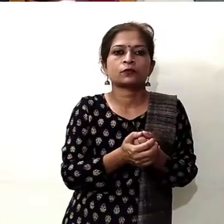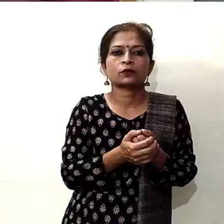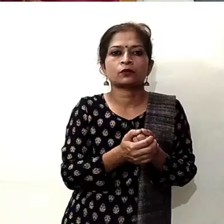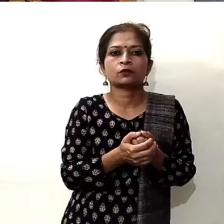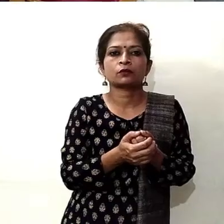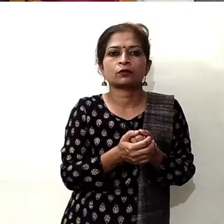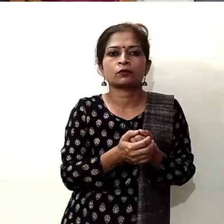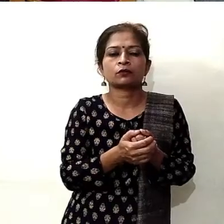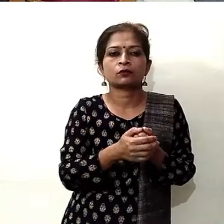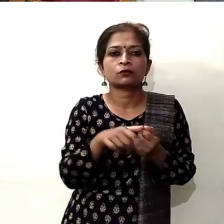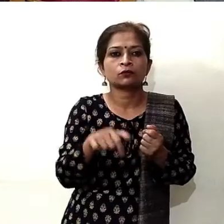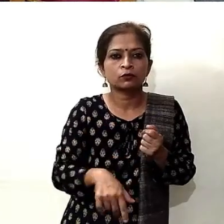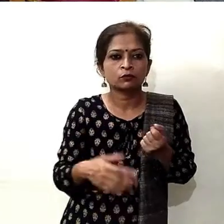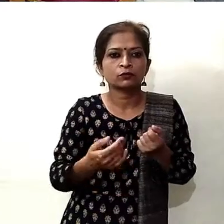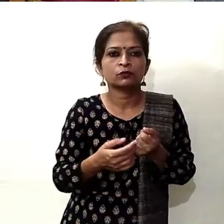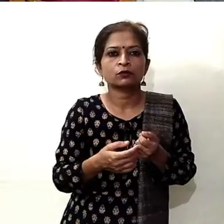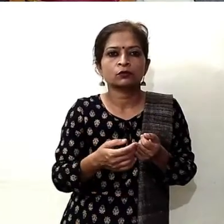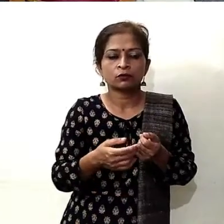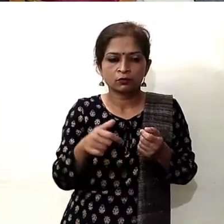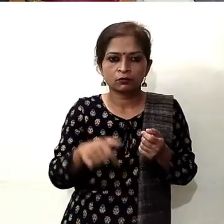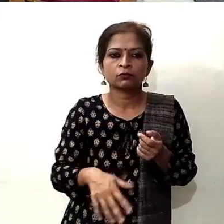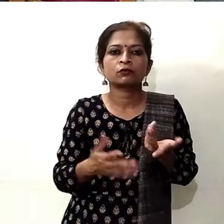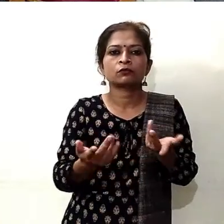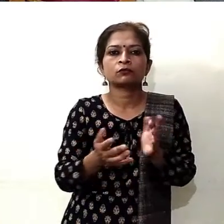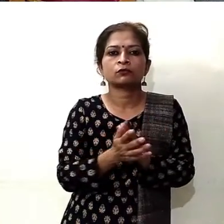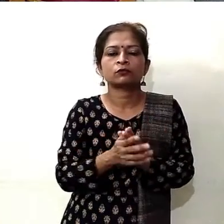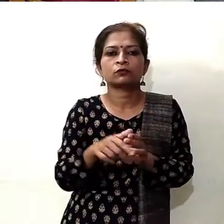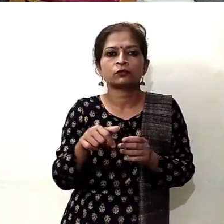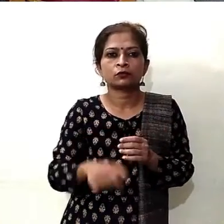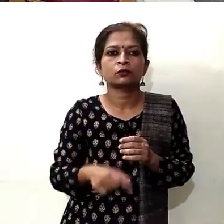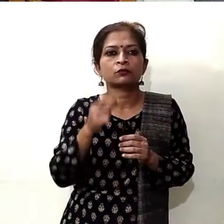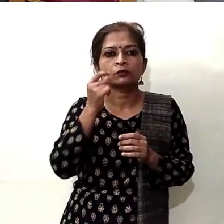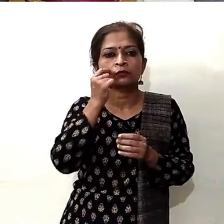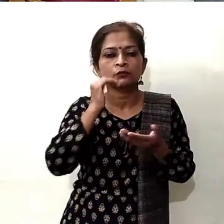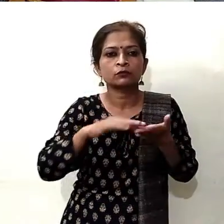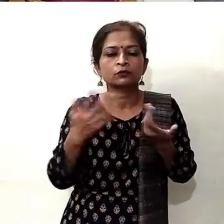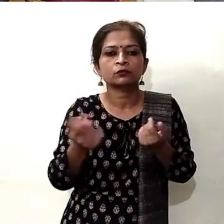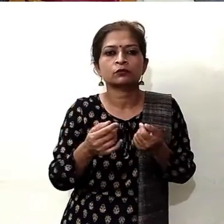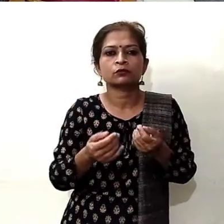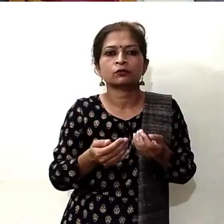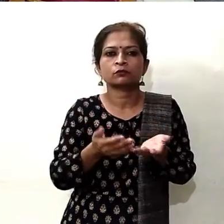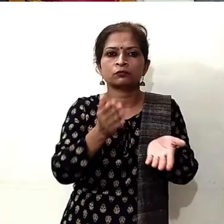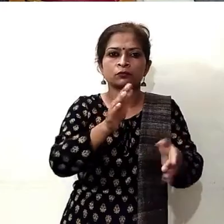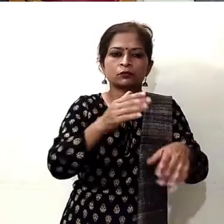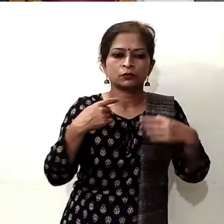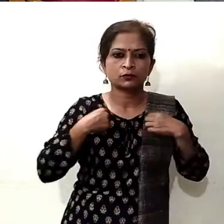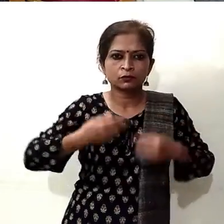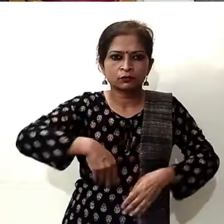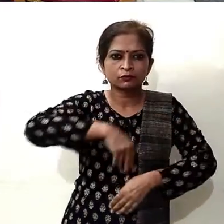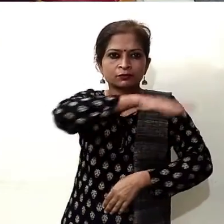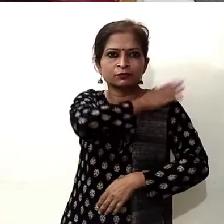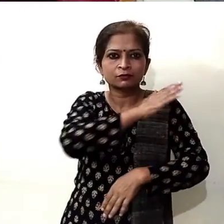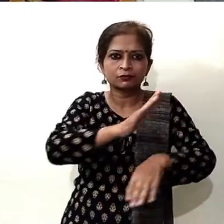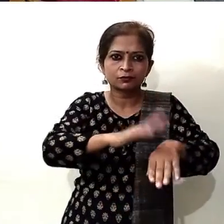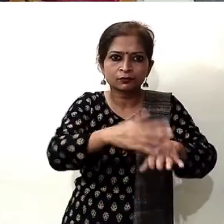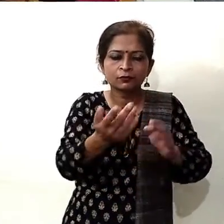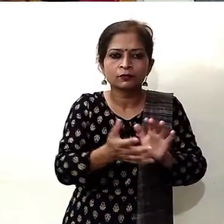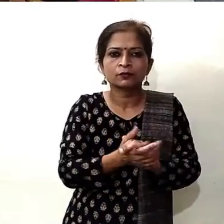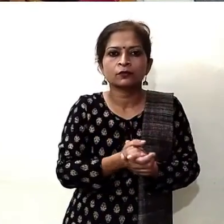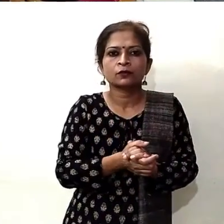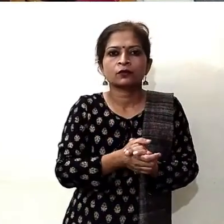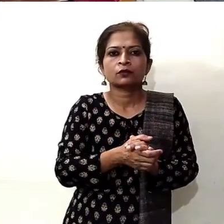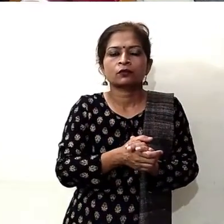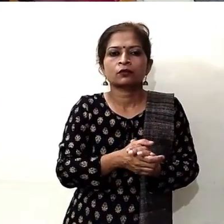अनुष्ठान होता है, बिल्कुल अनुष्ठान होता है। अनुमति, हाथ अपने देता है, यूं उस साड़ी के ऊपर हाथ अपने लगाता है लाल रंग के कुमकुम